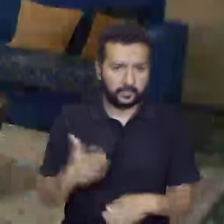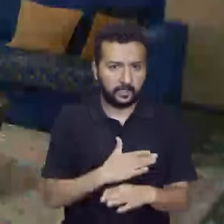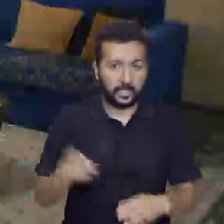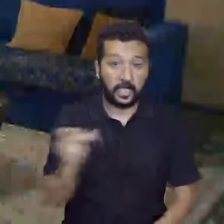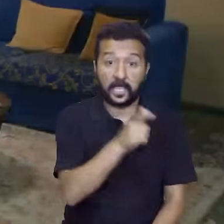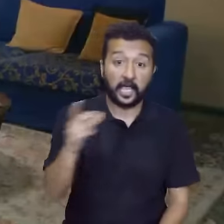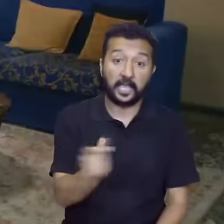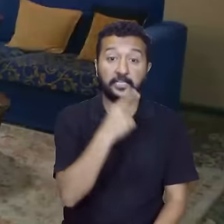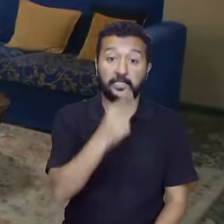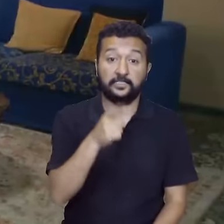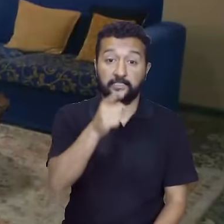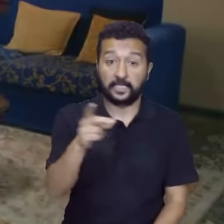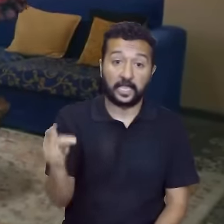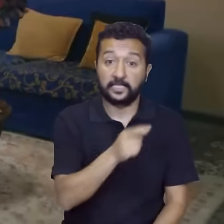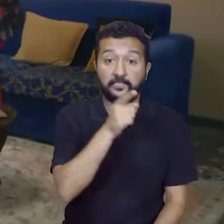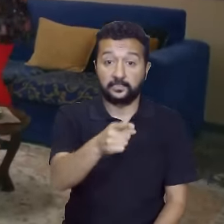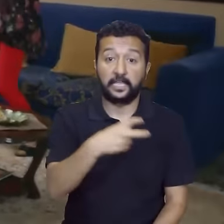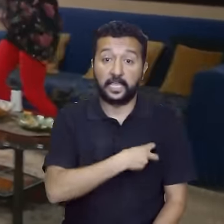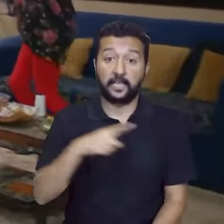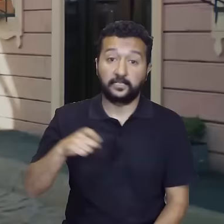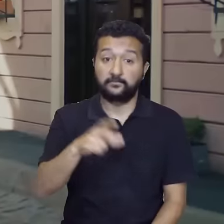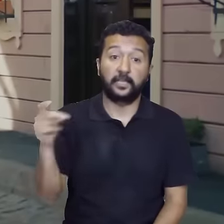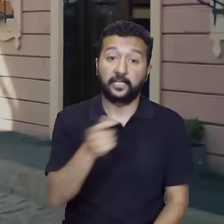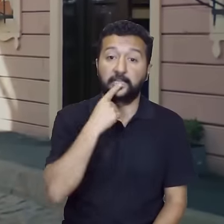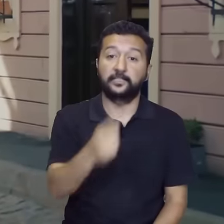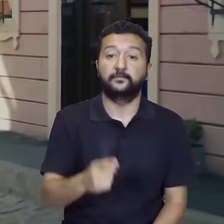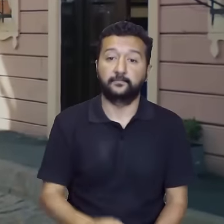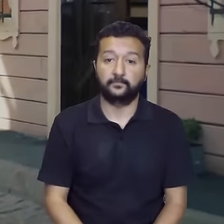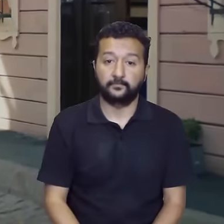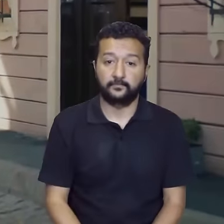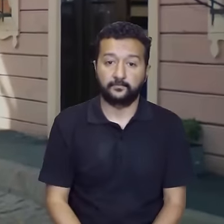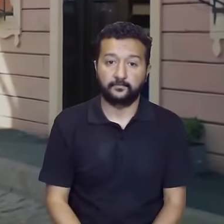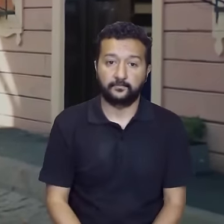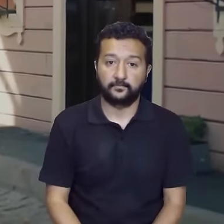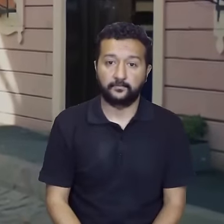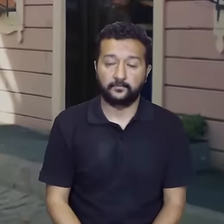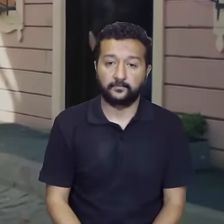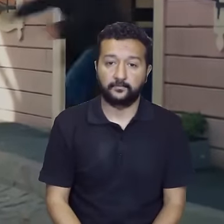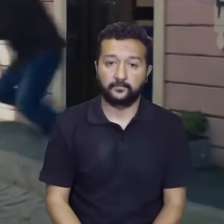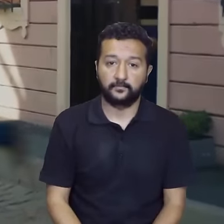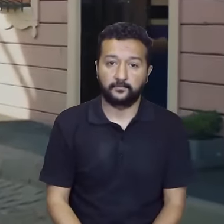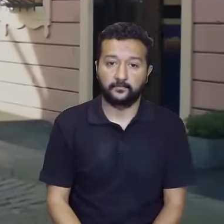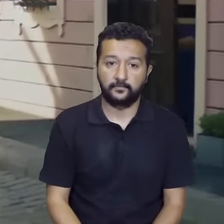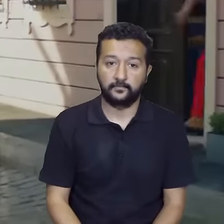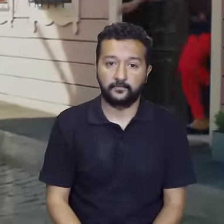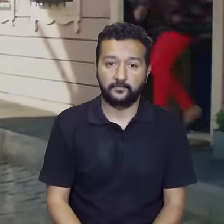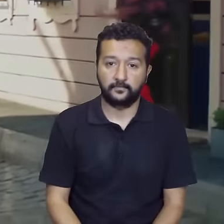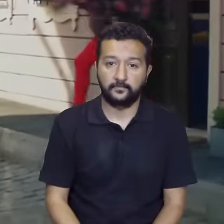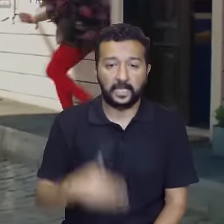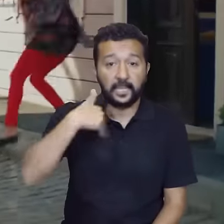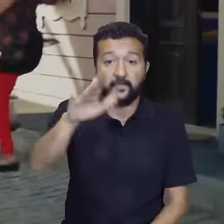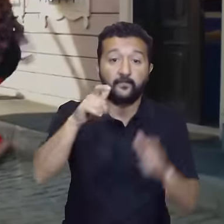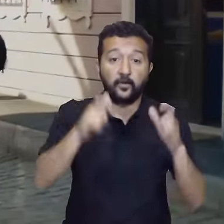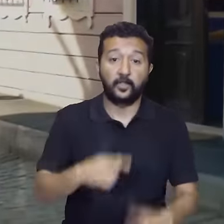kaçıyorum? Kaç Şener, kaç. Aşk böceğim. İlyas kapı önünde eve bakarken içeriden önce bardak fırladı,